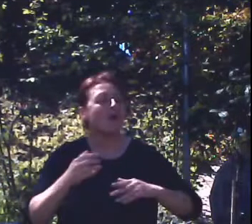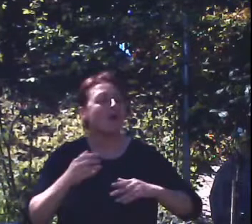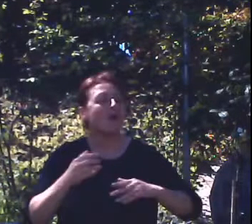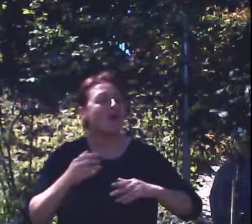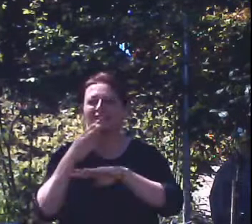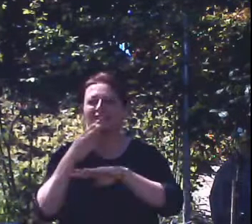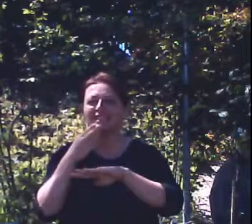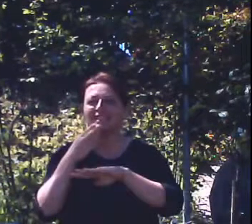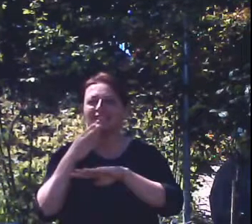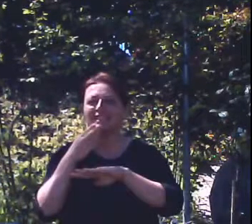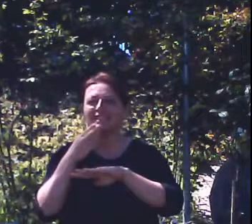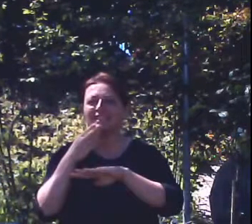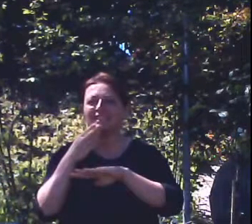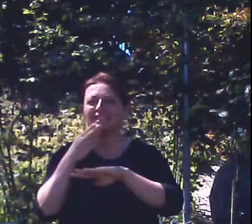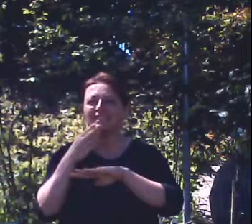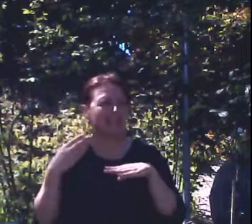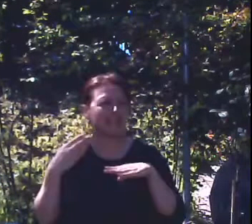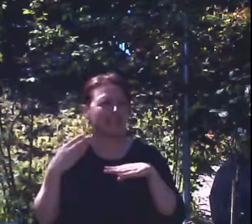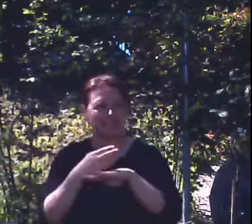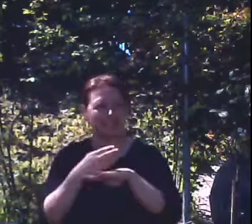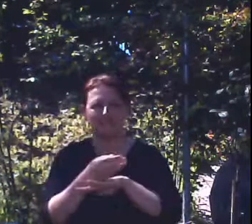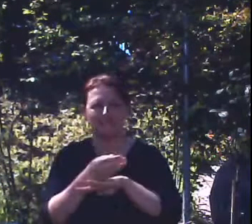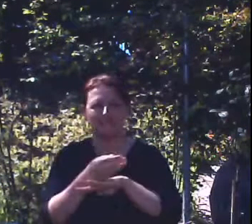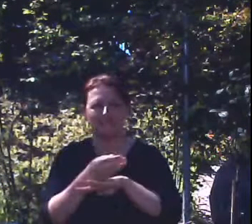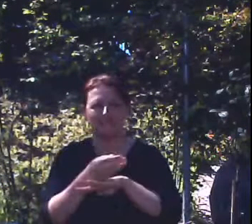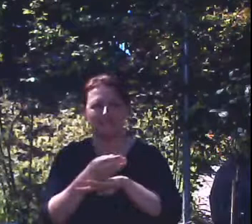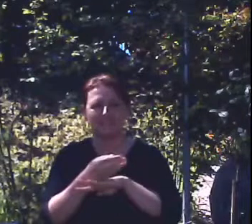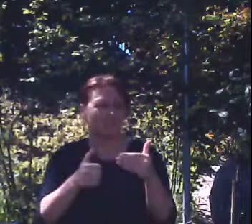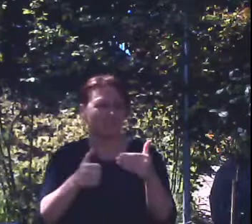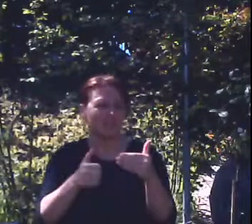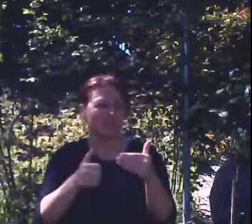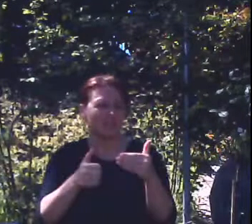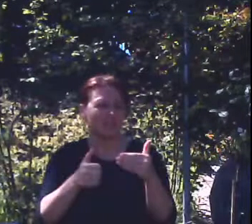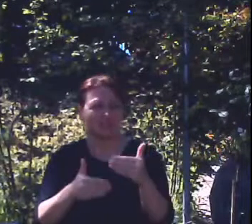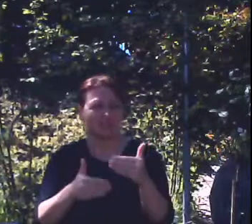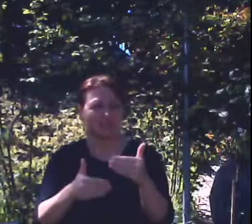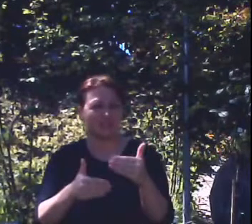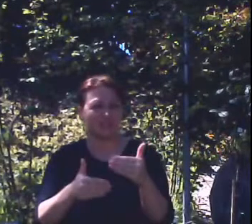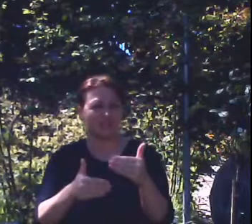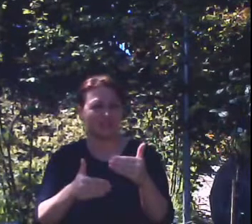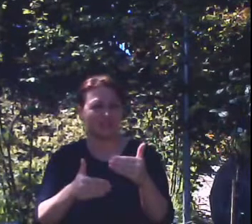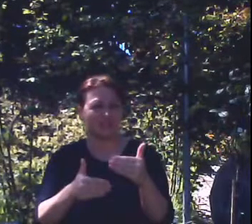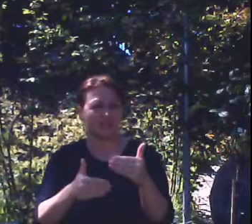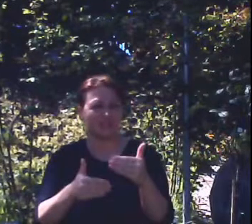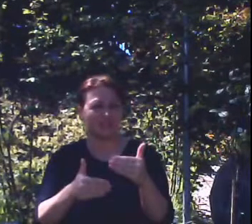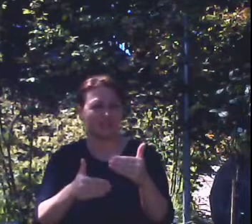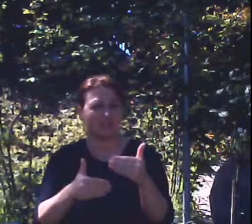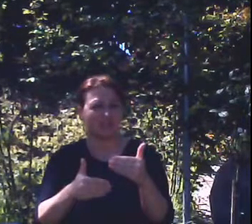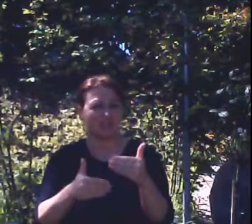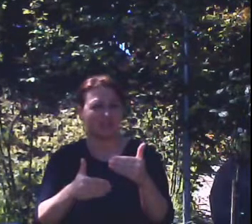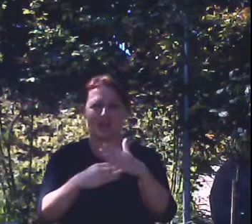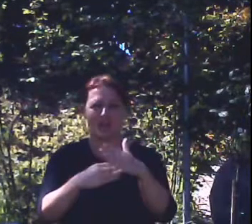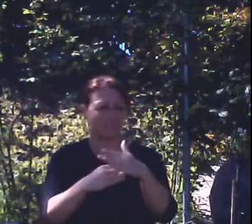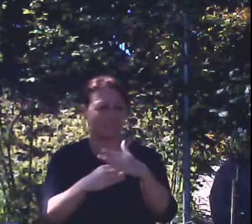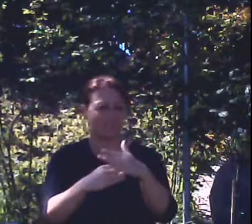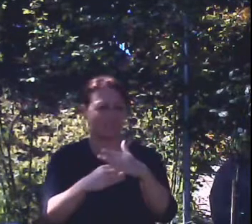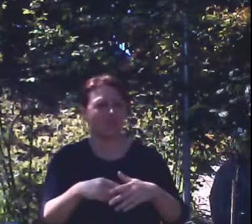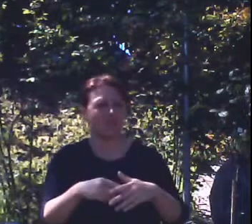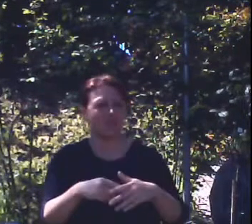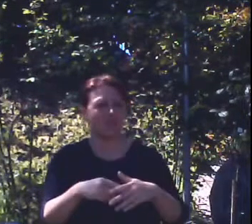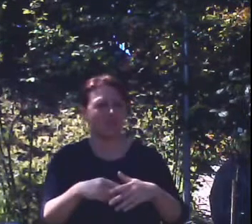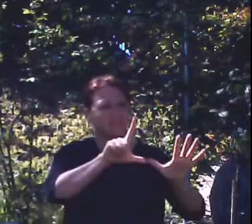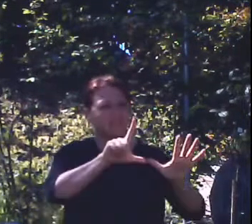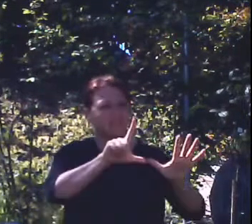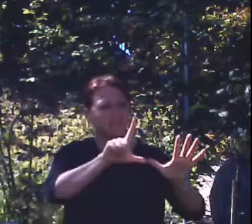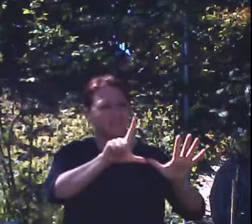ovviamente gli ingressi saranno appunto limitati a 60 persona abbiamo visto che ce la facciamo dalle 7 alle